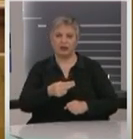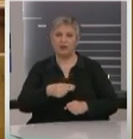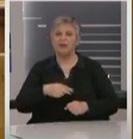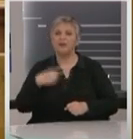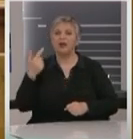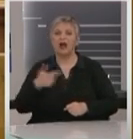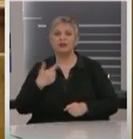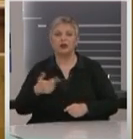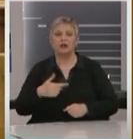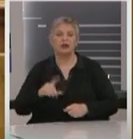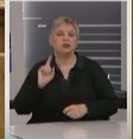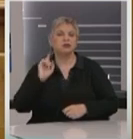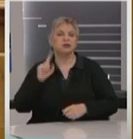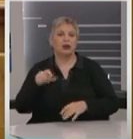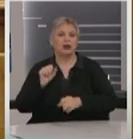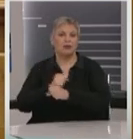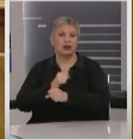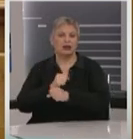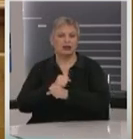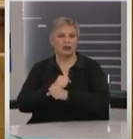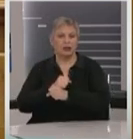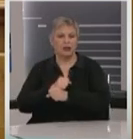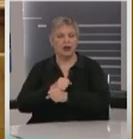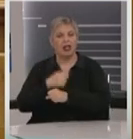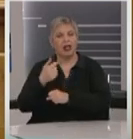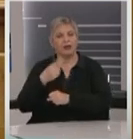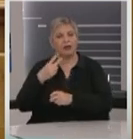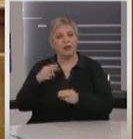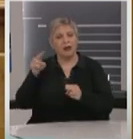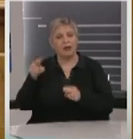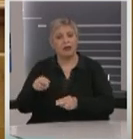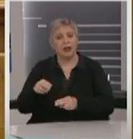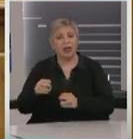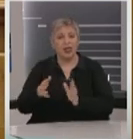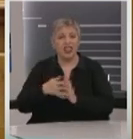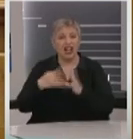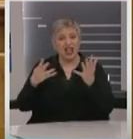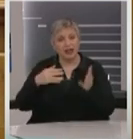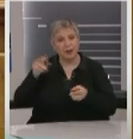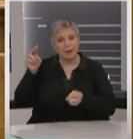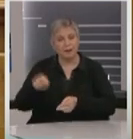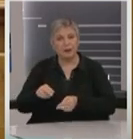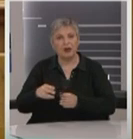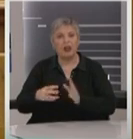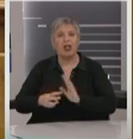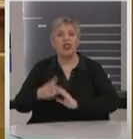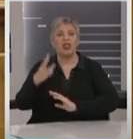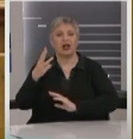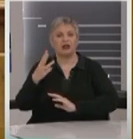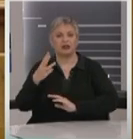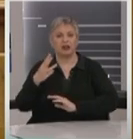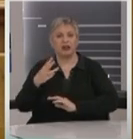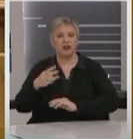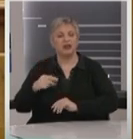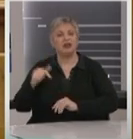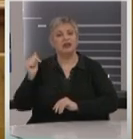αδήλωτης εργασίας ήδη εμφανίζει μείωση από το 19% στο 13% σε τομείς υψηλής παραβατικότητας και